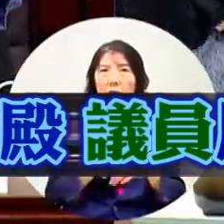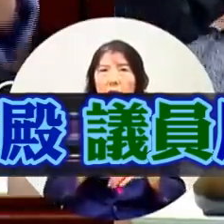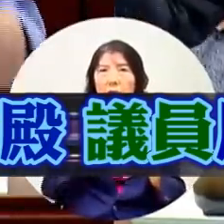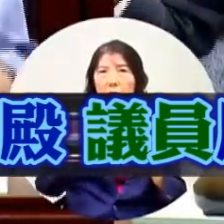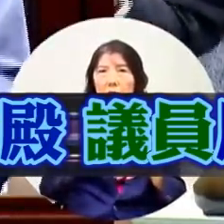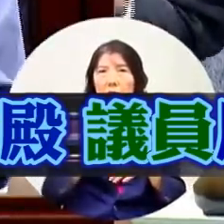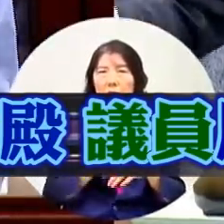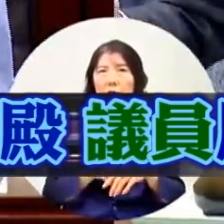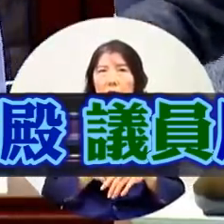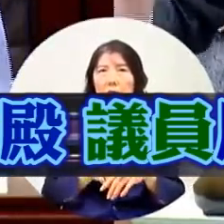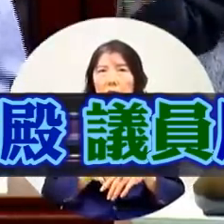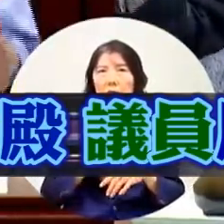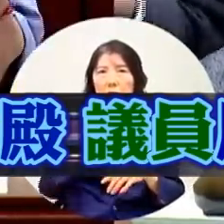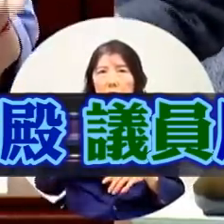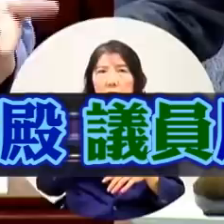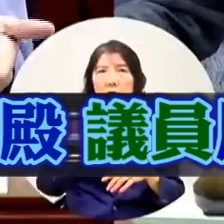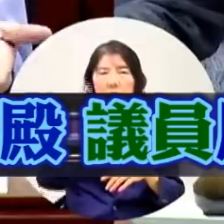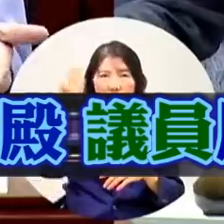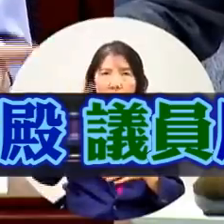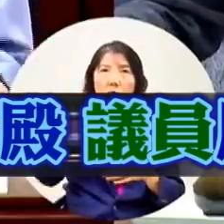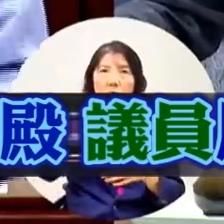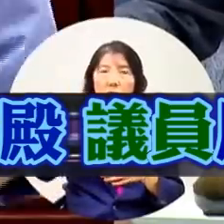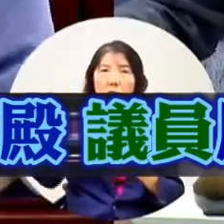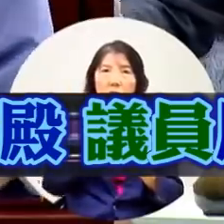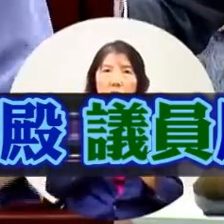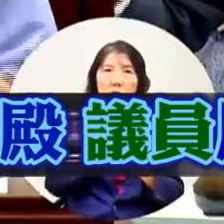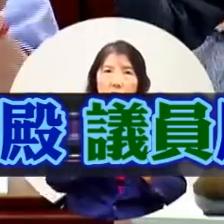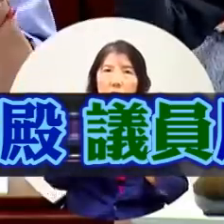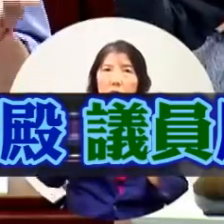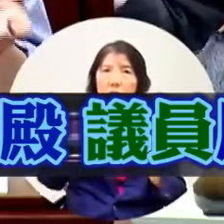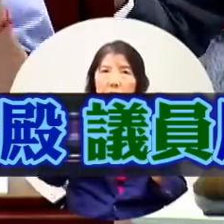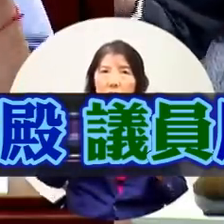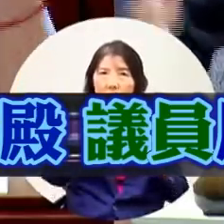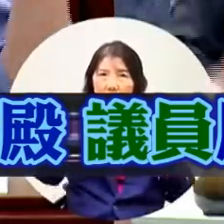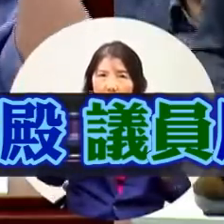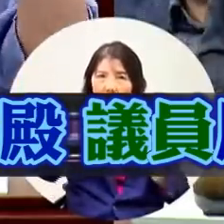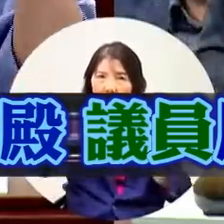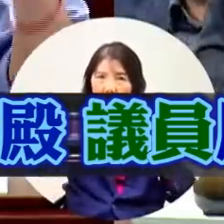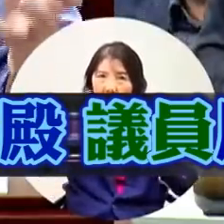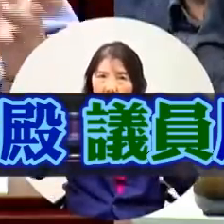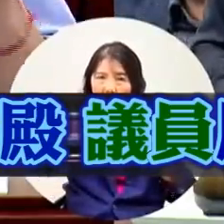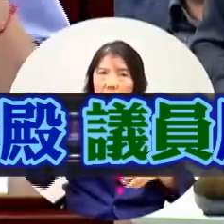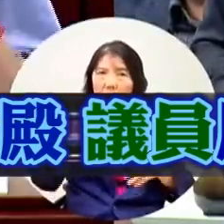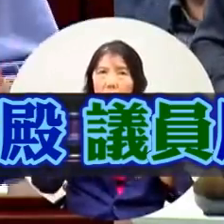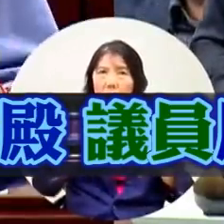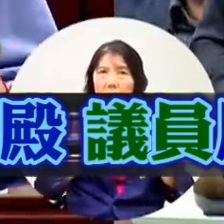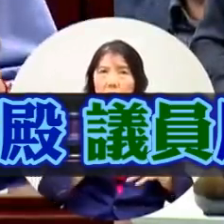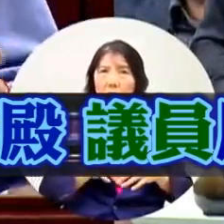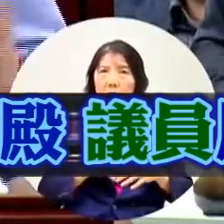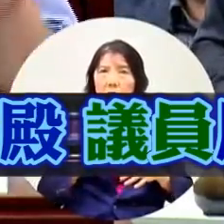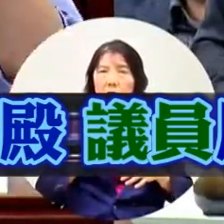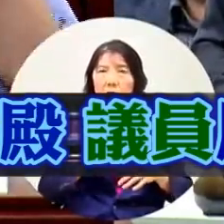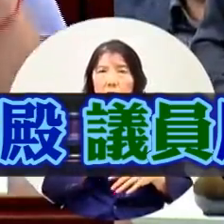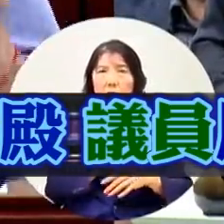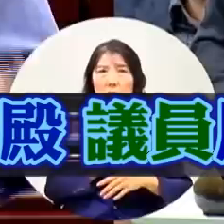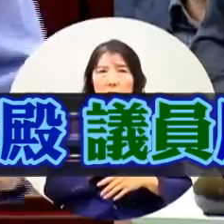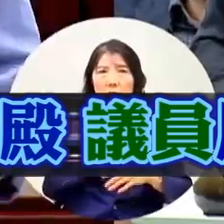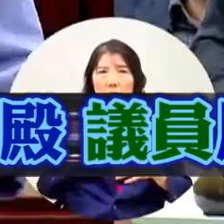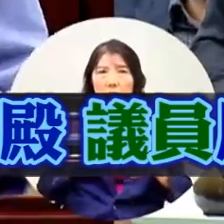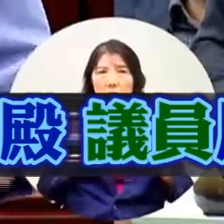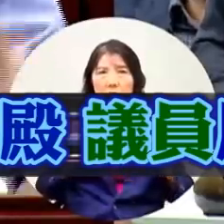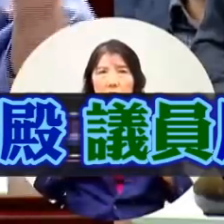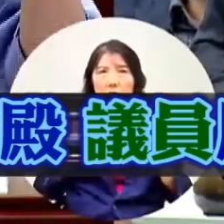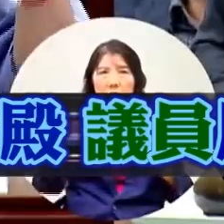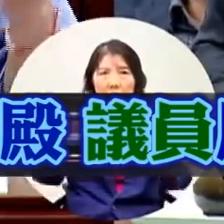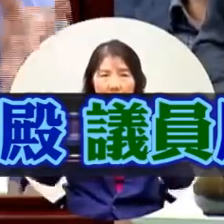话是你说的，因为高雄负债3000多亿， 我们有大量创造，大家都来这里上班，来这里创